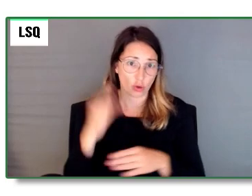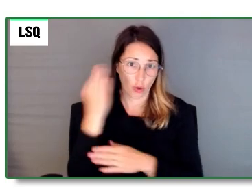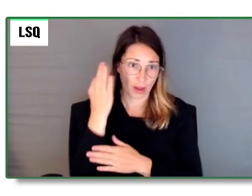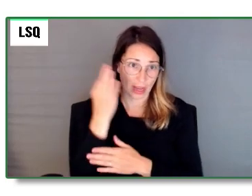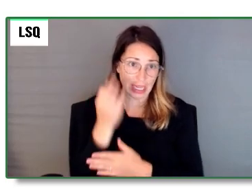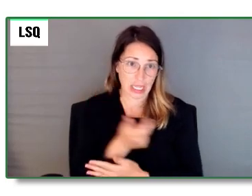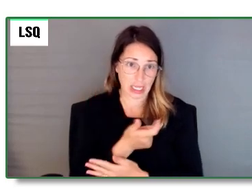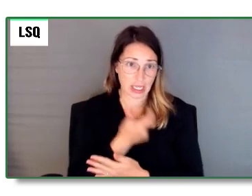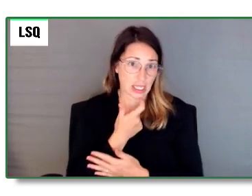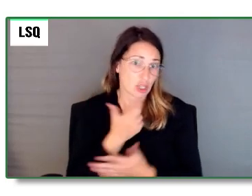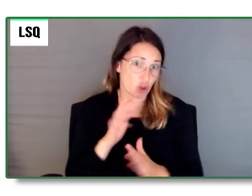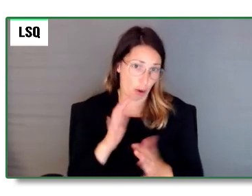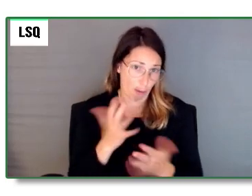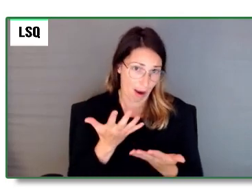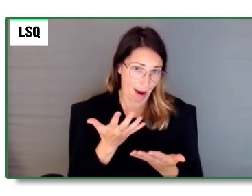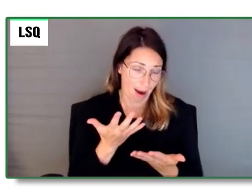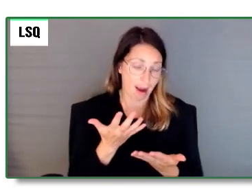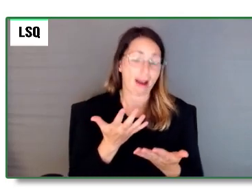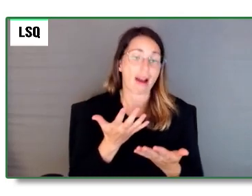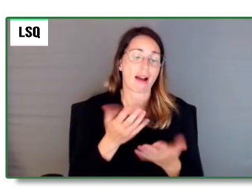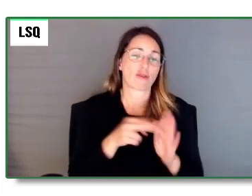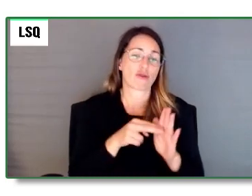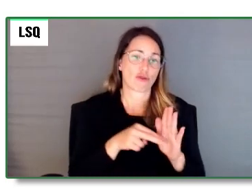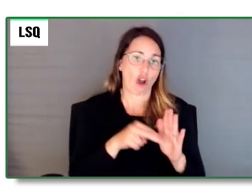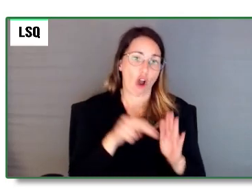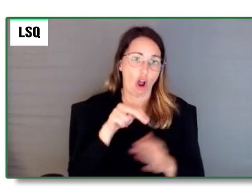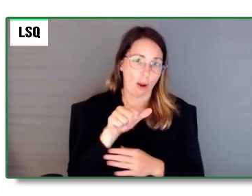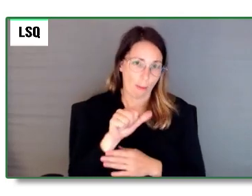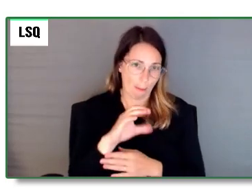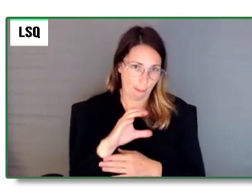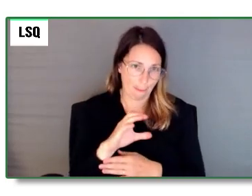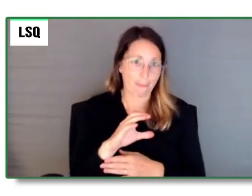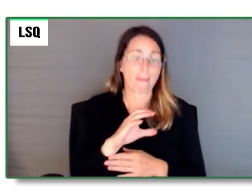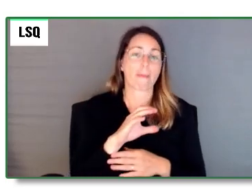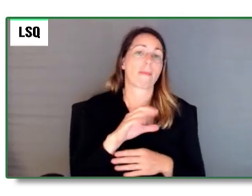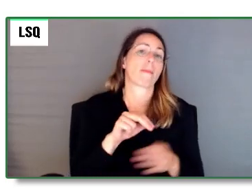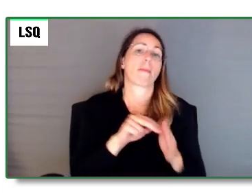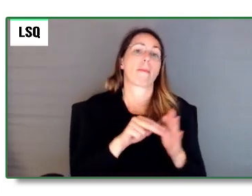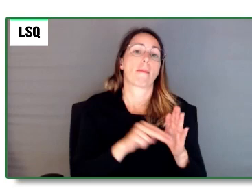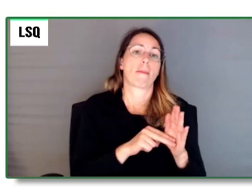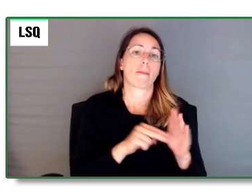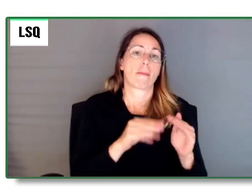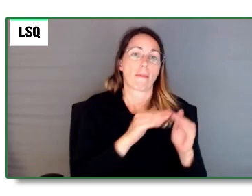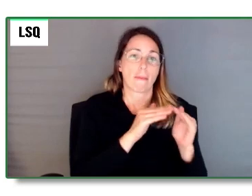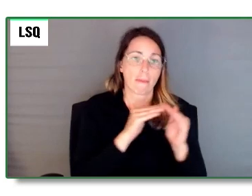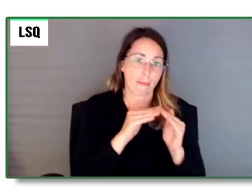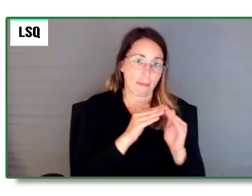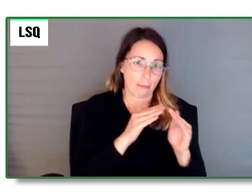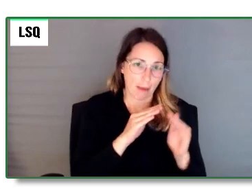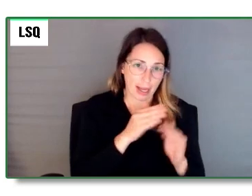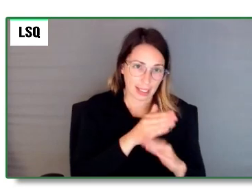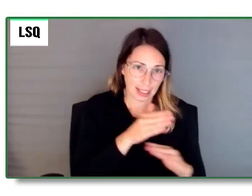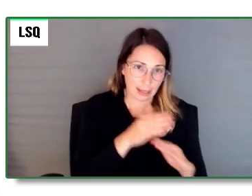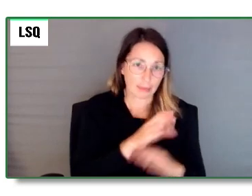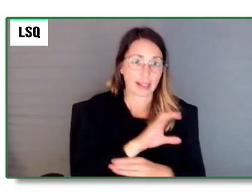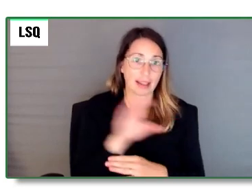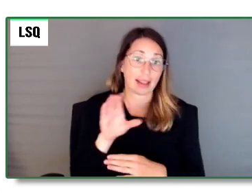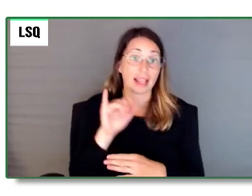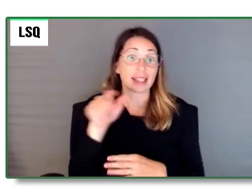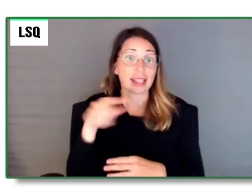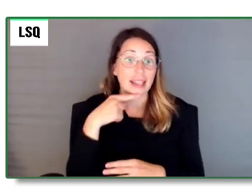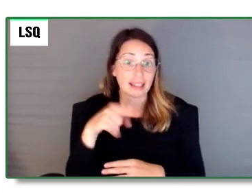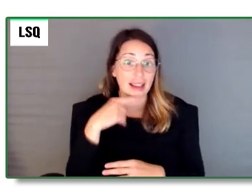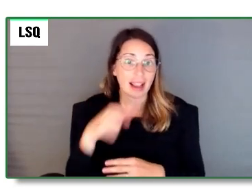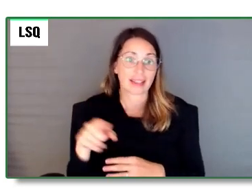possible par normes d'accessibilité, les normes d'accessibilité Canada. Si cela vous intéresse, c'est une agence qui